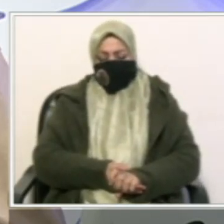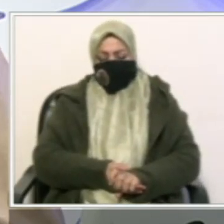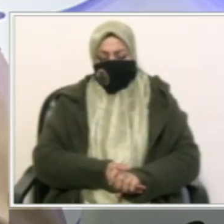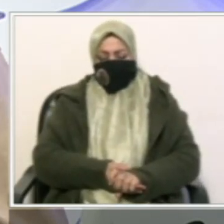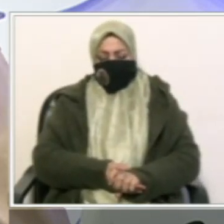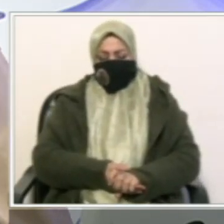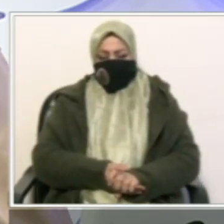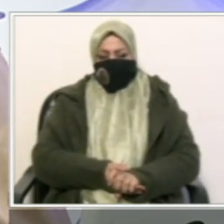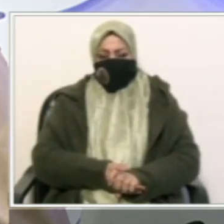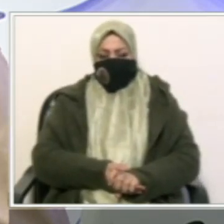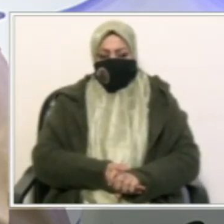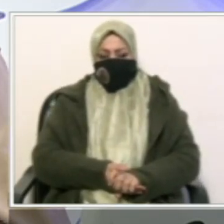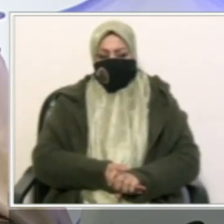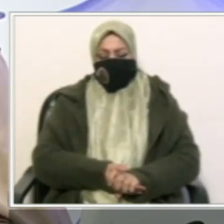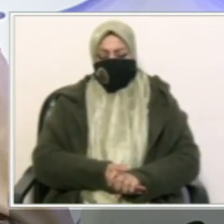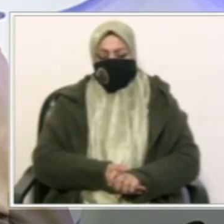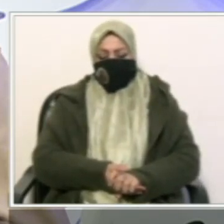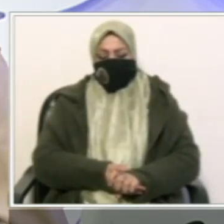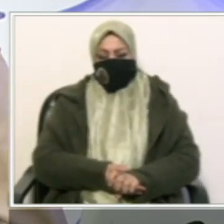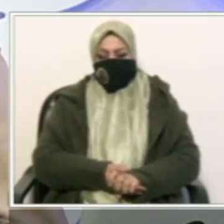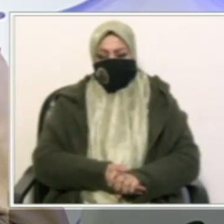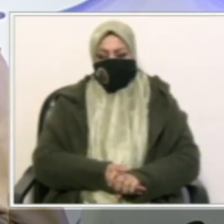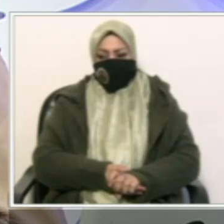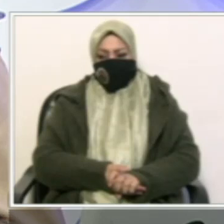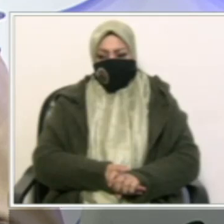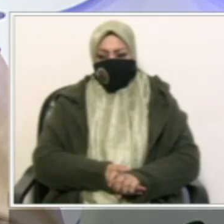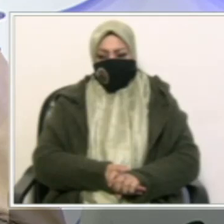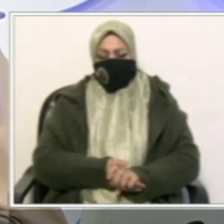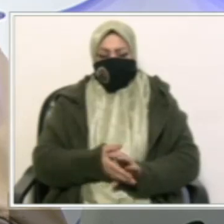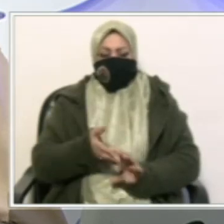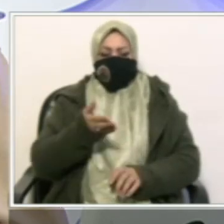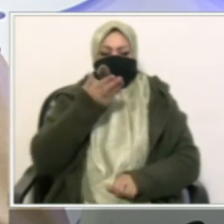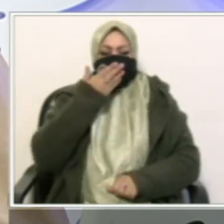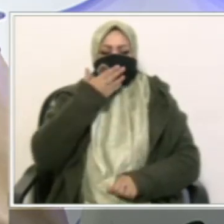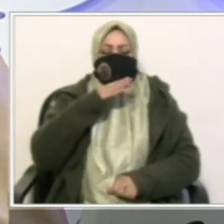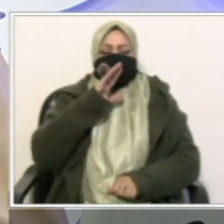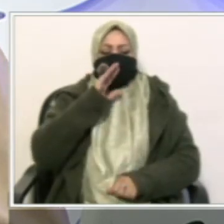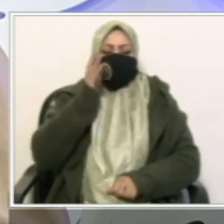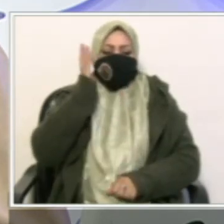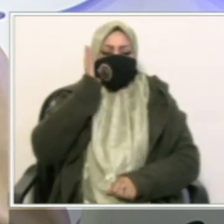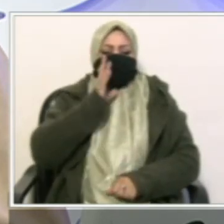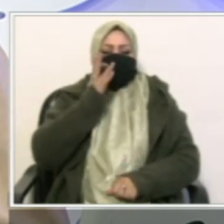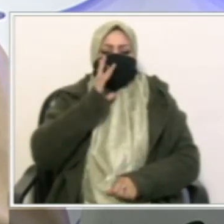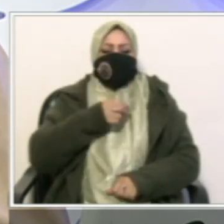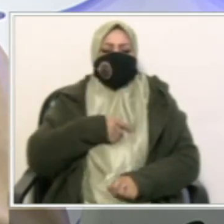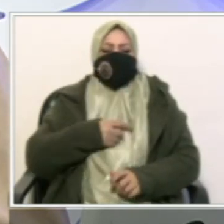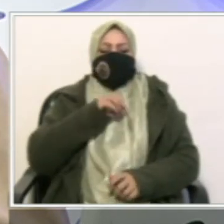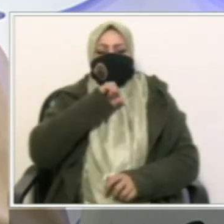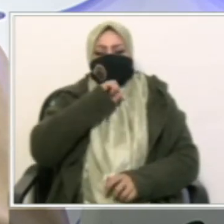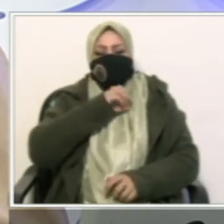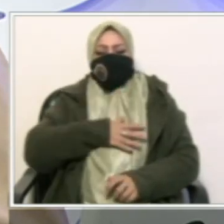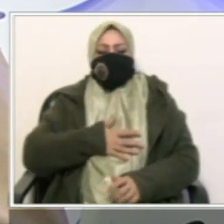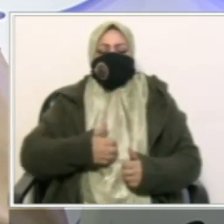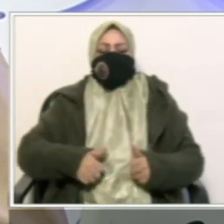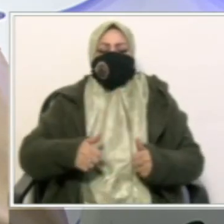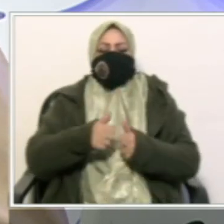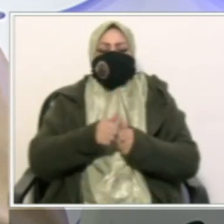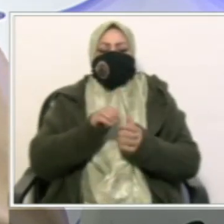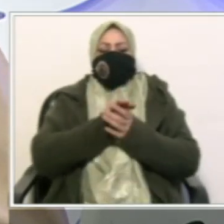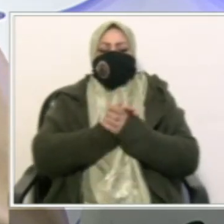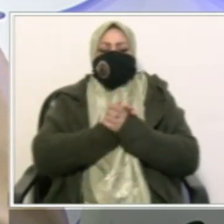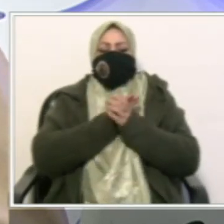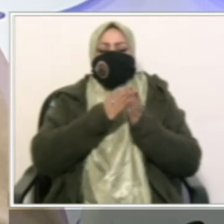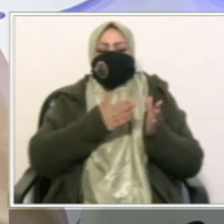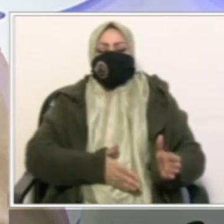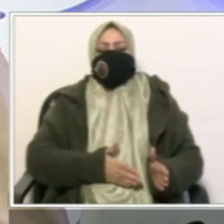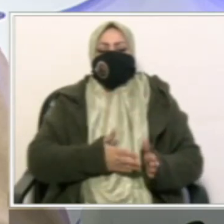الحمد لله رب العالمين والصلاة والسلام على أشرف الأنبياء والمرسلين نبينا محمد وعلى آله وصحبه أجمعين. اللهم اجعلنا خيرا مما يظنون واغفر